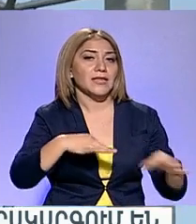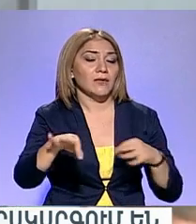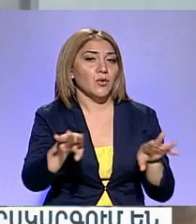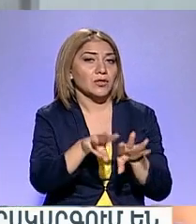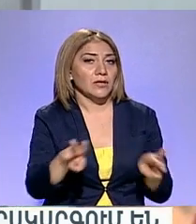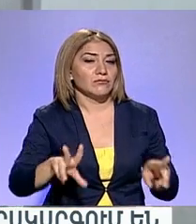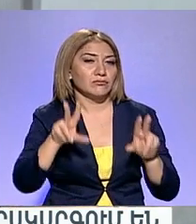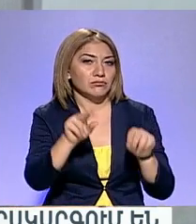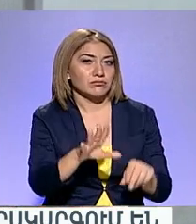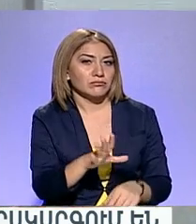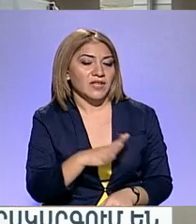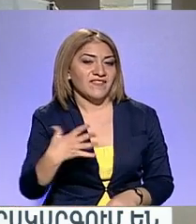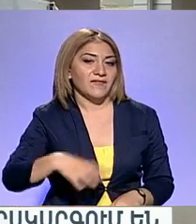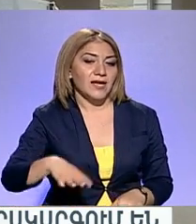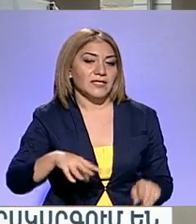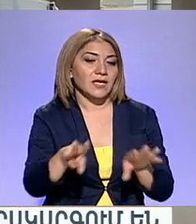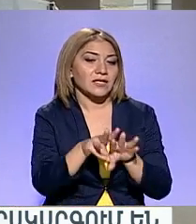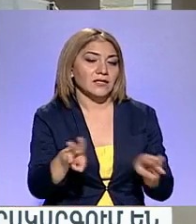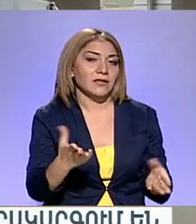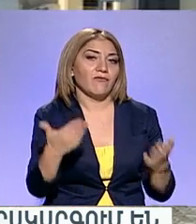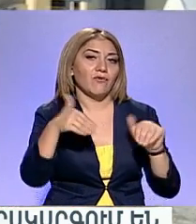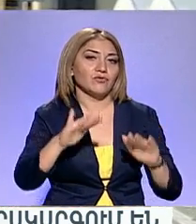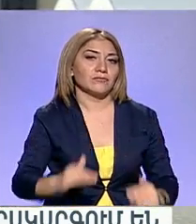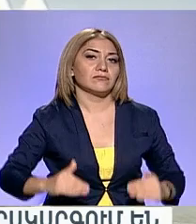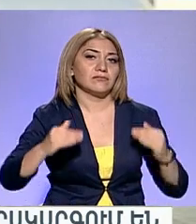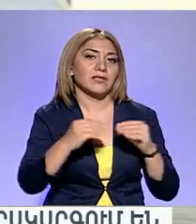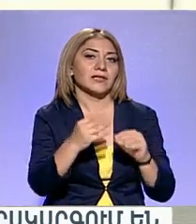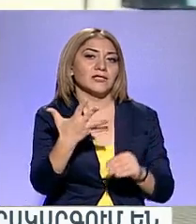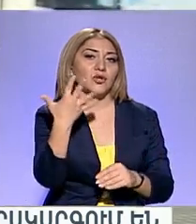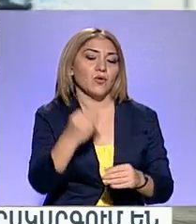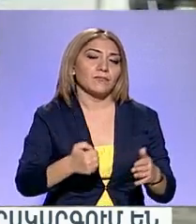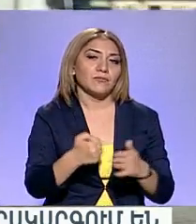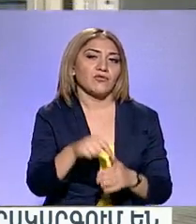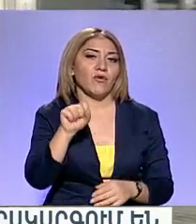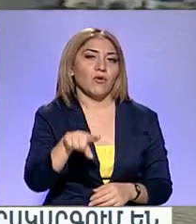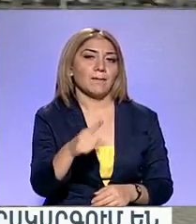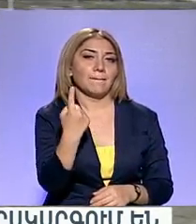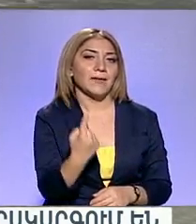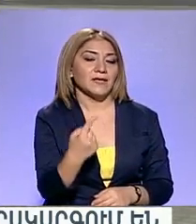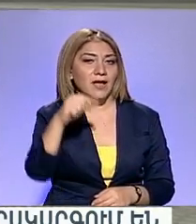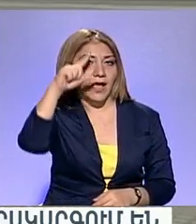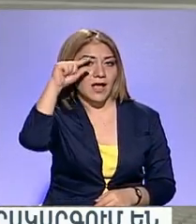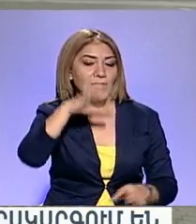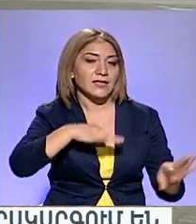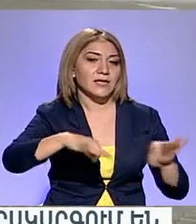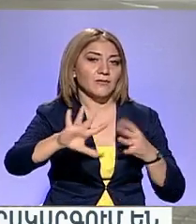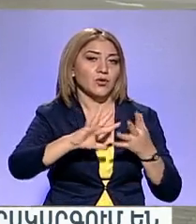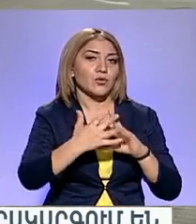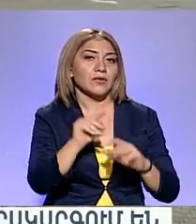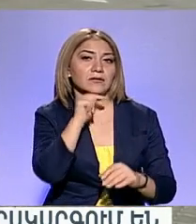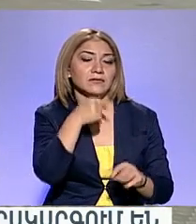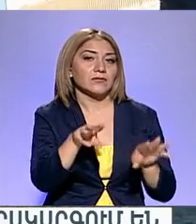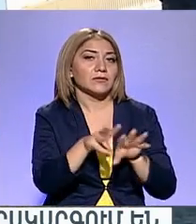նախարարությունից լուրերին տեղեկացրել են, որ Վրաստանի իշխանությունը որոշումը հետաձգել է 15 օրով, մինչև հոկտեմբերի 1-ը։ Հայաստանի տրանսպորտի և